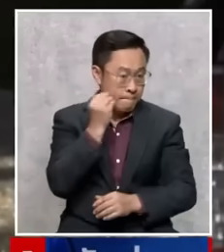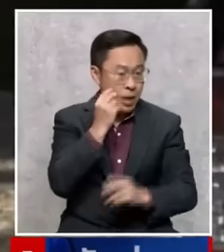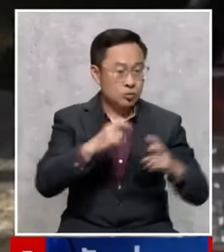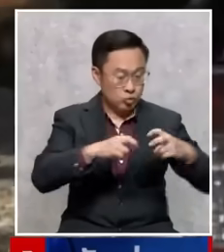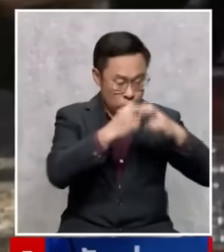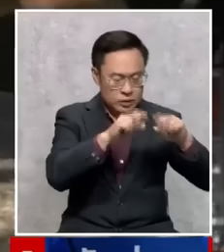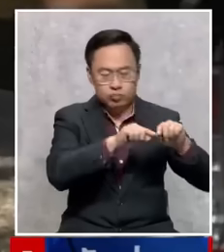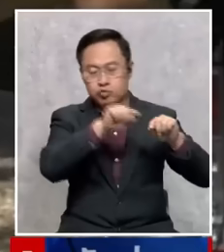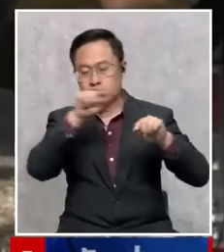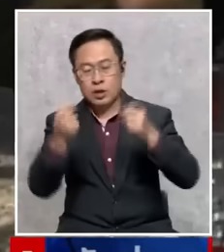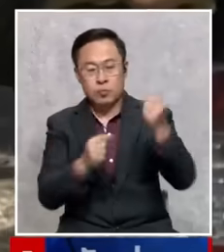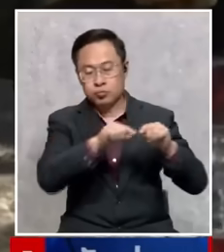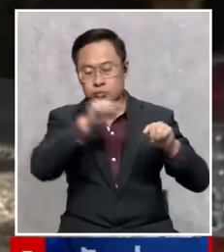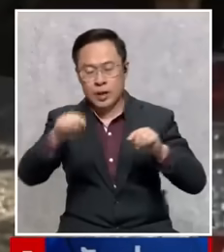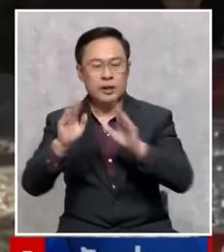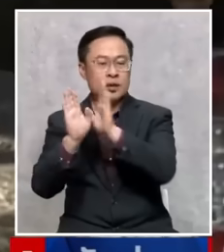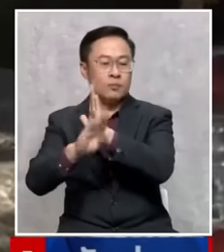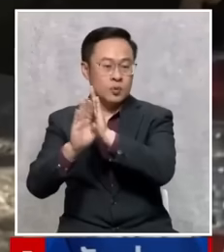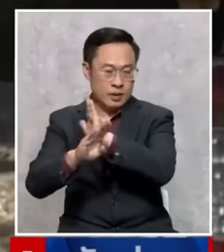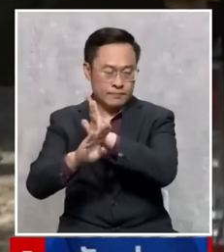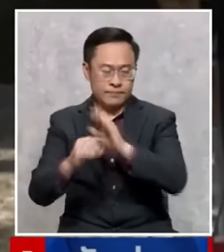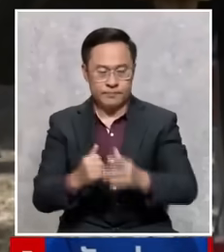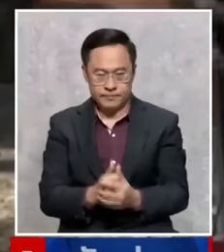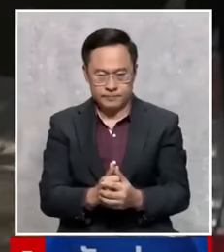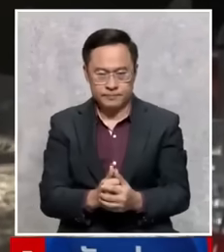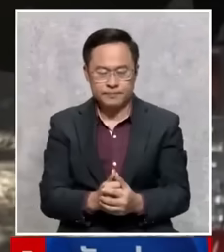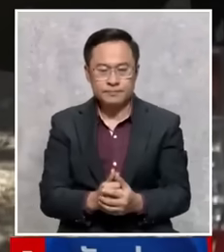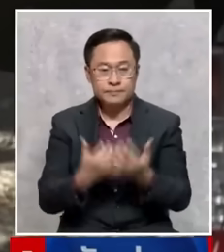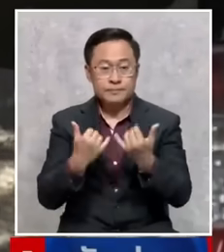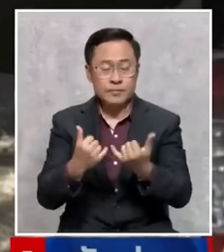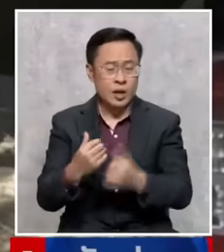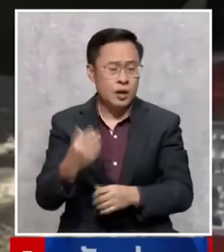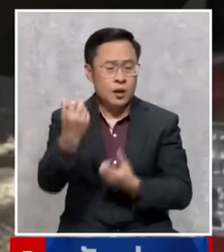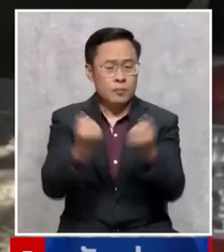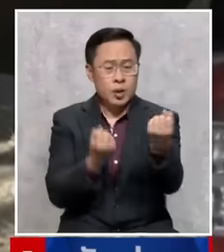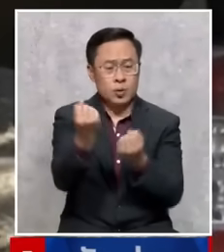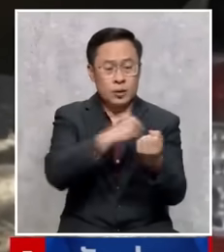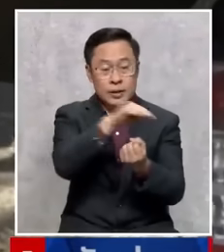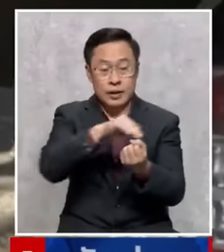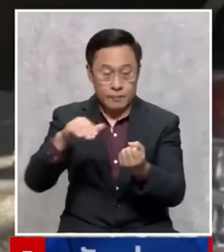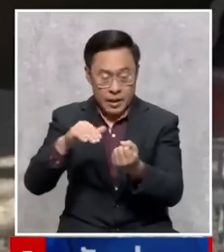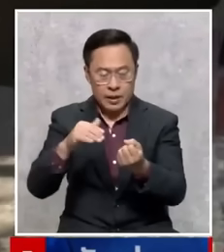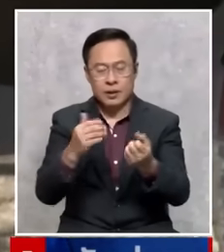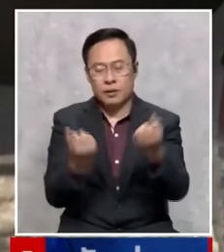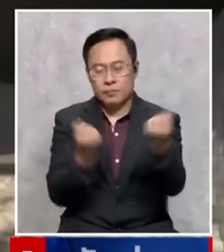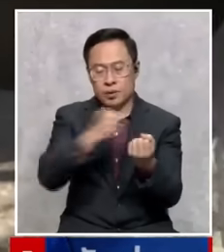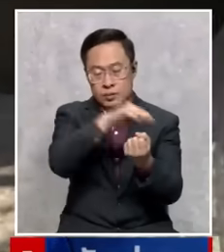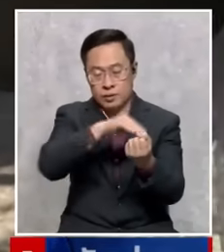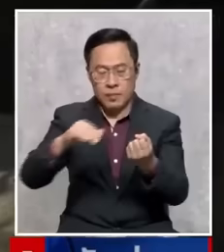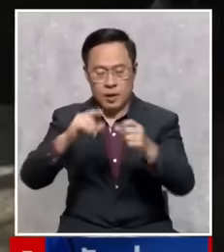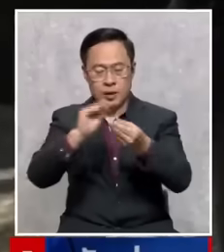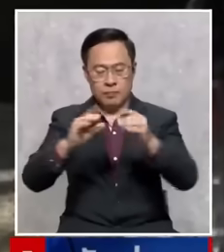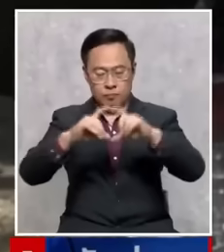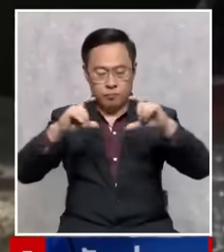ถอยู่ที่หมู่บ้านพื้นที่โคกขามบุรีรัมย์นะคะรถที่เห็นนี่เป็นกระบะฟอร์ดแบบแคปสีดำทะเบียนสุรินทร์ค่ะจะ